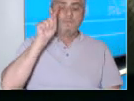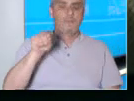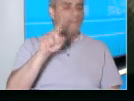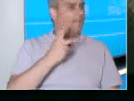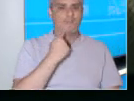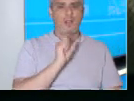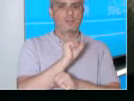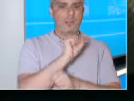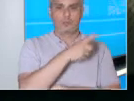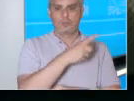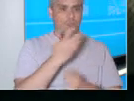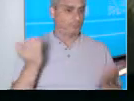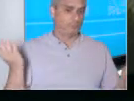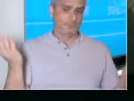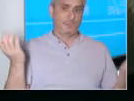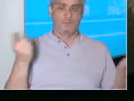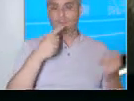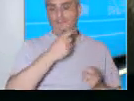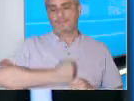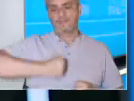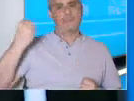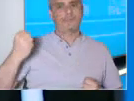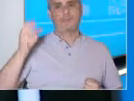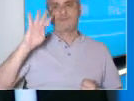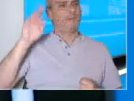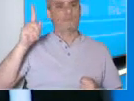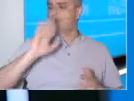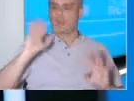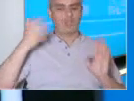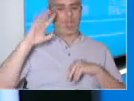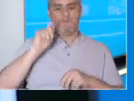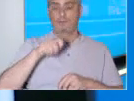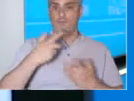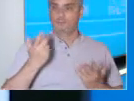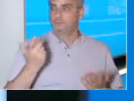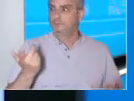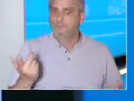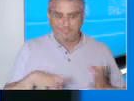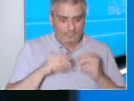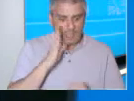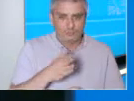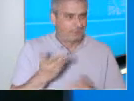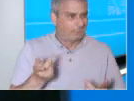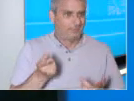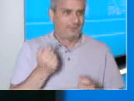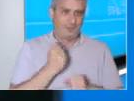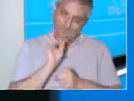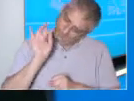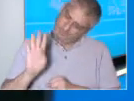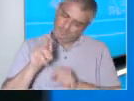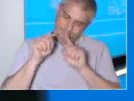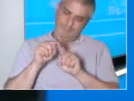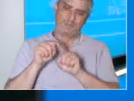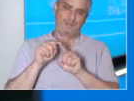מה הטענות של מתנגדי נתניהו? זה הימין, אבל נתניהו אין לו רוב בכנסת. בחירה שירה זה ללכת על נתניהו.